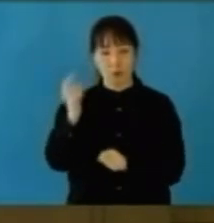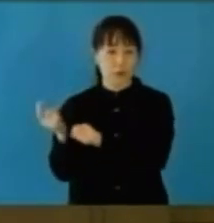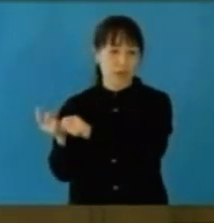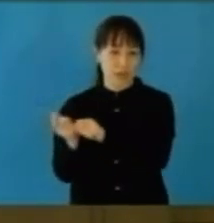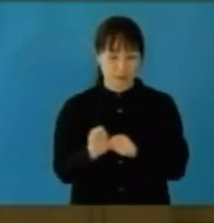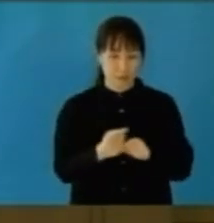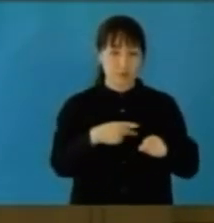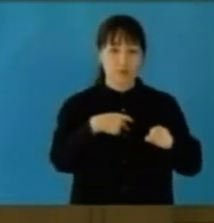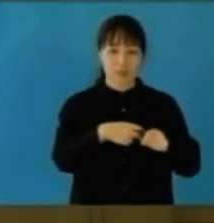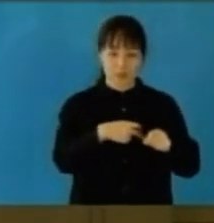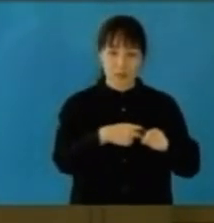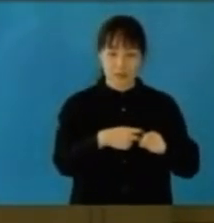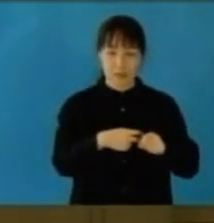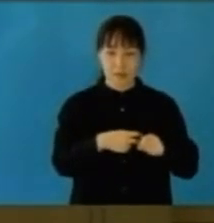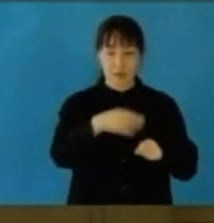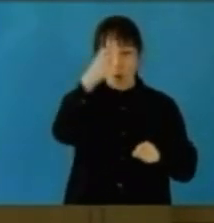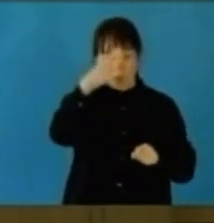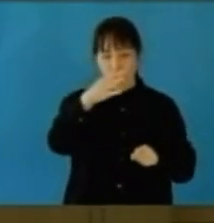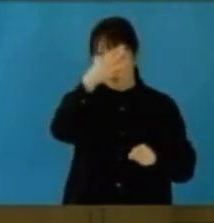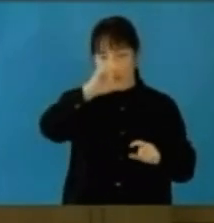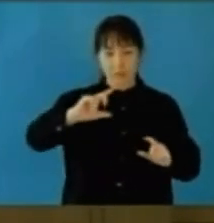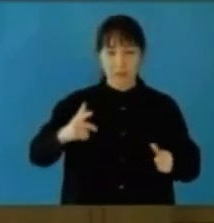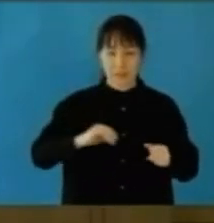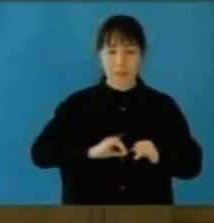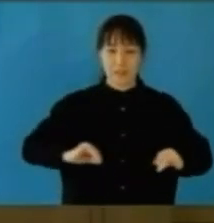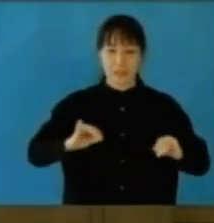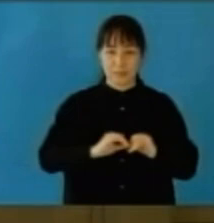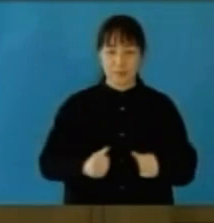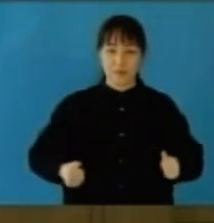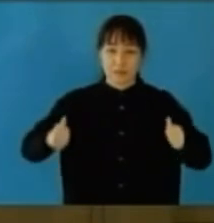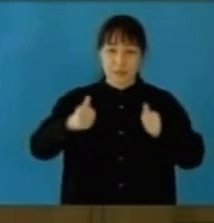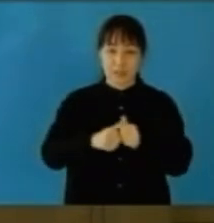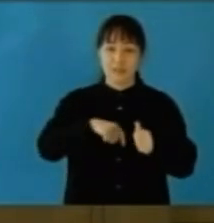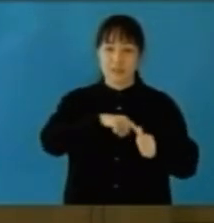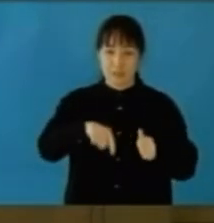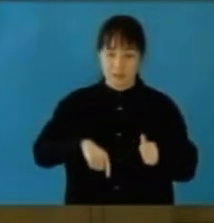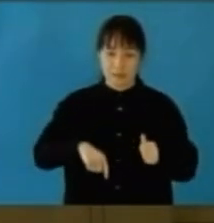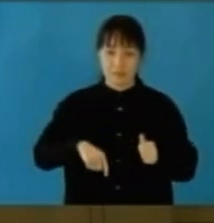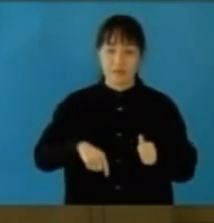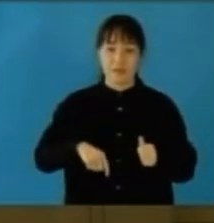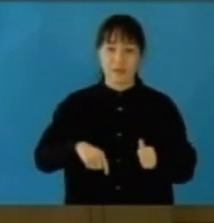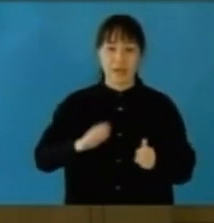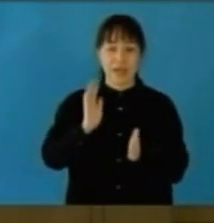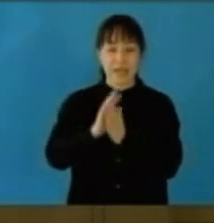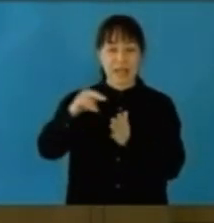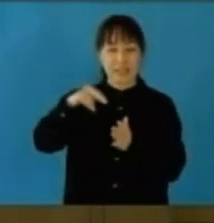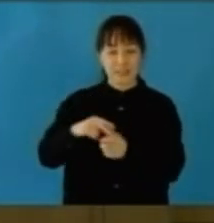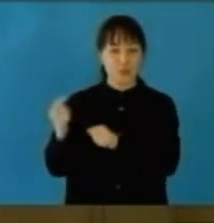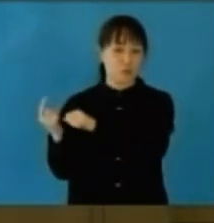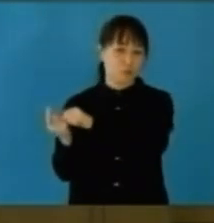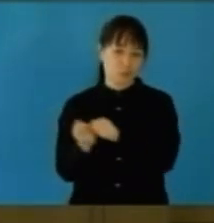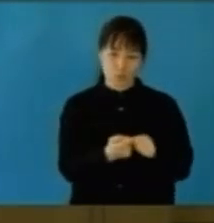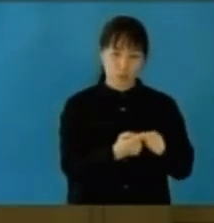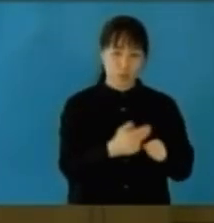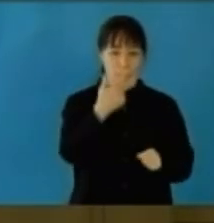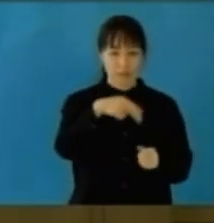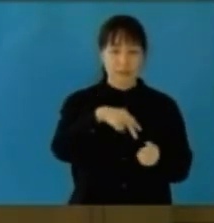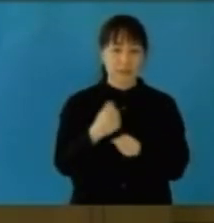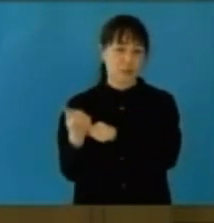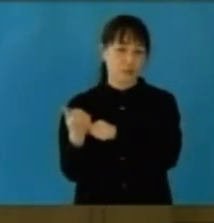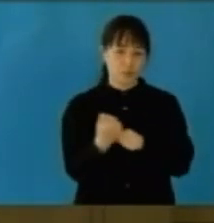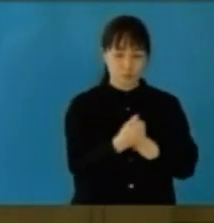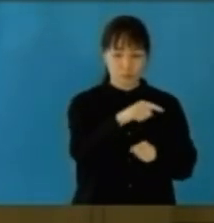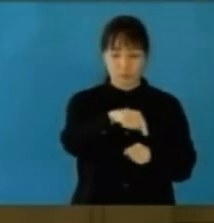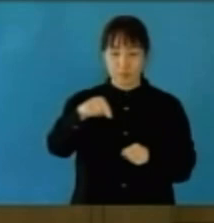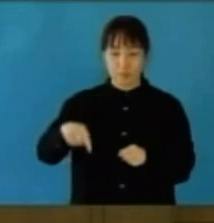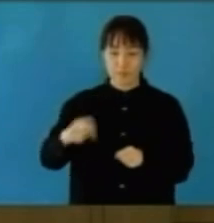ッカーチームプロアマ交流戦の開催については要望に変えます。まあ、鹿児島県では鹿児島市であります県立球場と市民球場で1972年からですね、